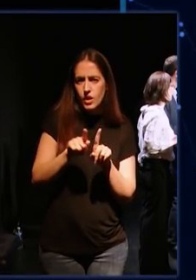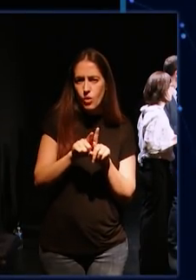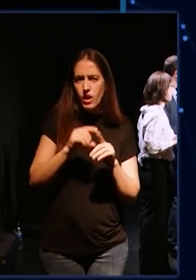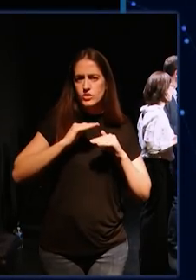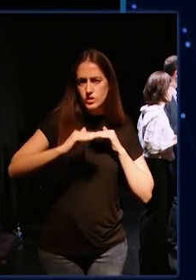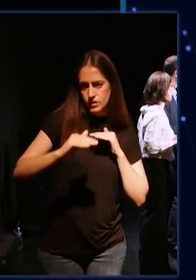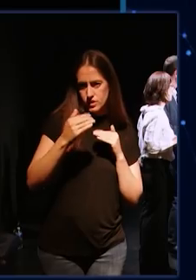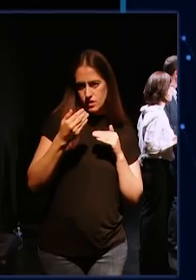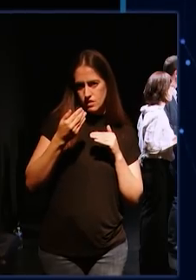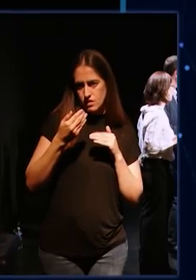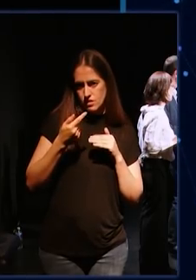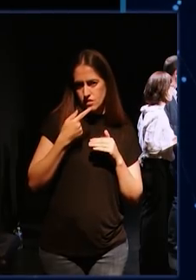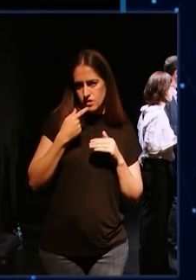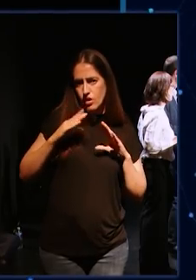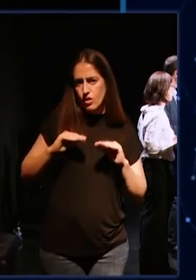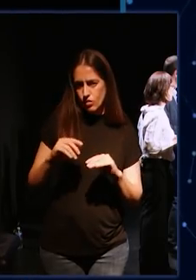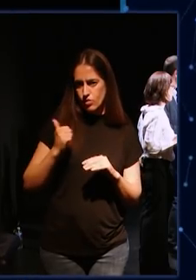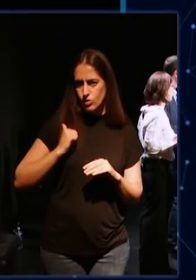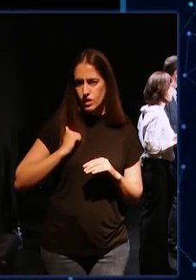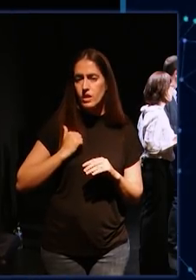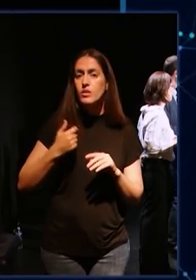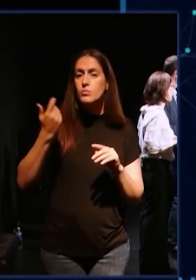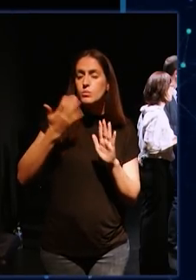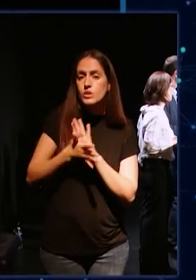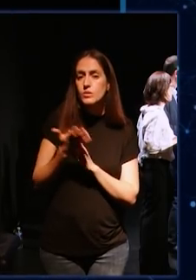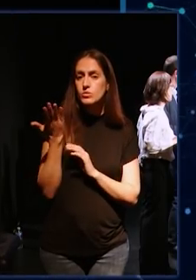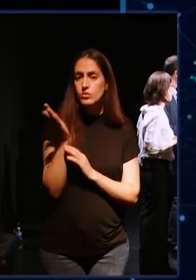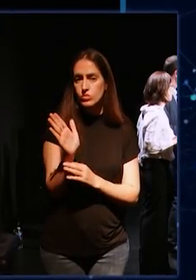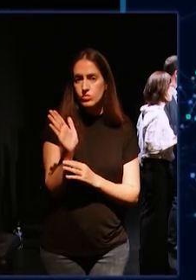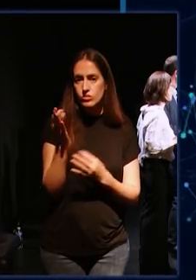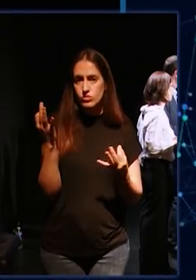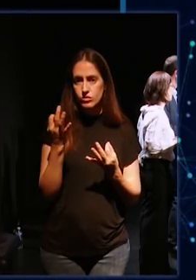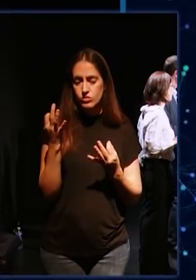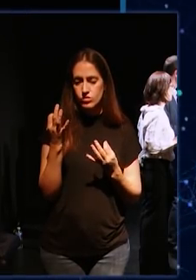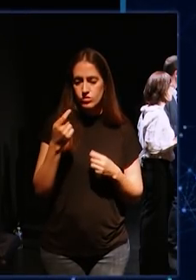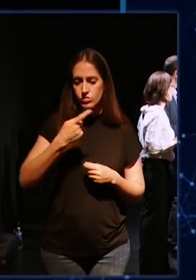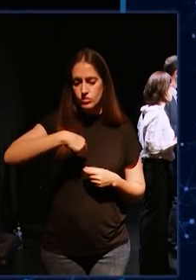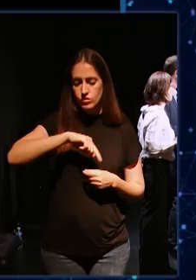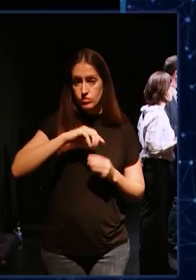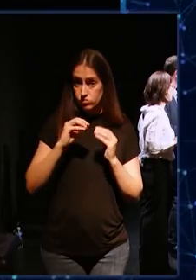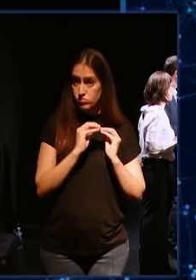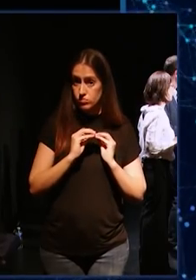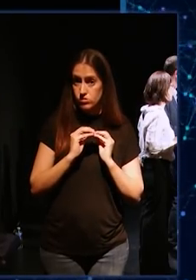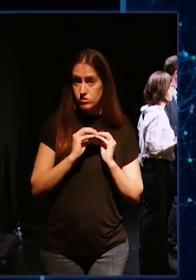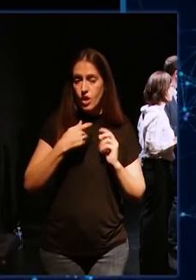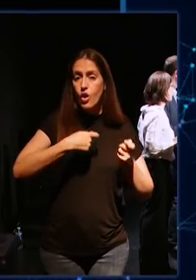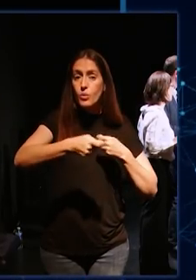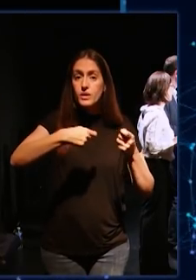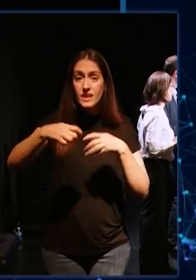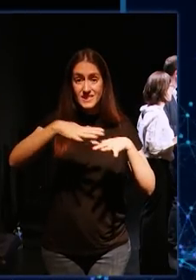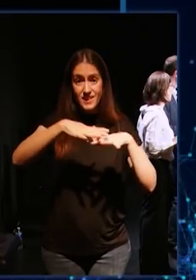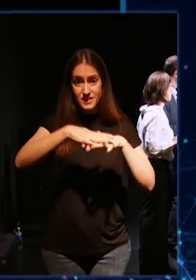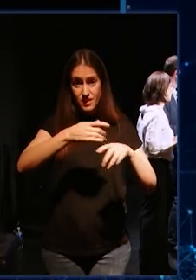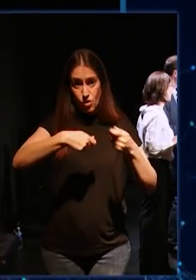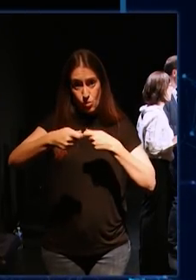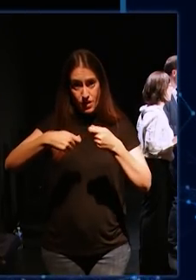econòmicament. I per això nosaltres proposem que de comú acord, conjuntament amb els comerciants, la xarxa de comerç